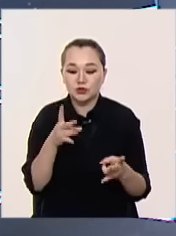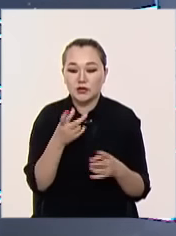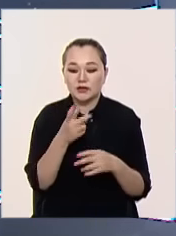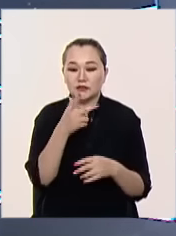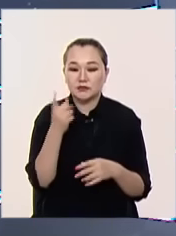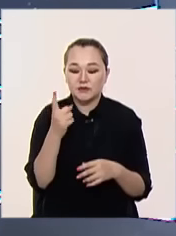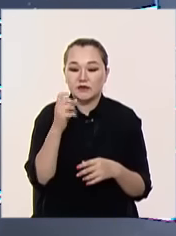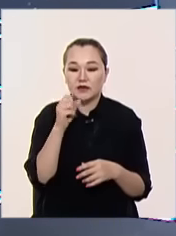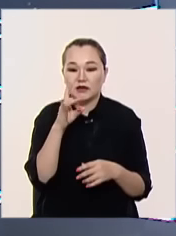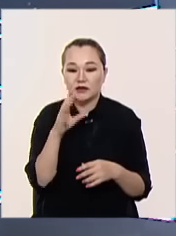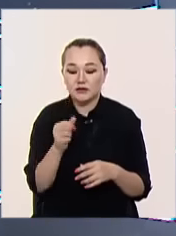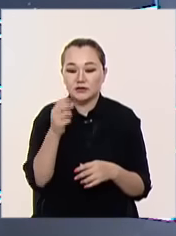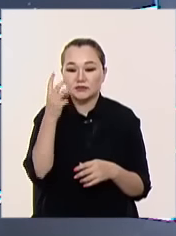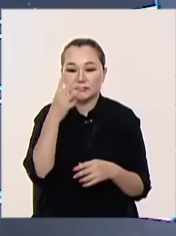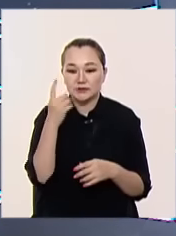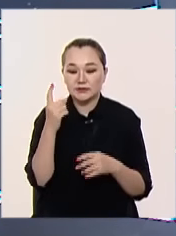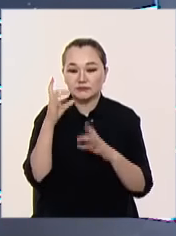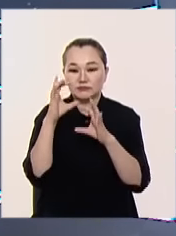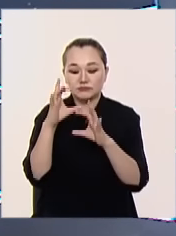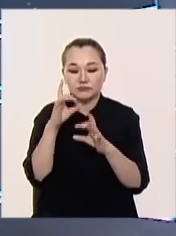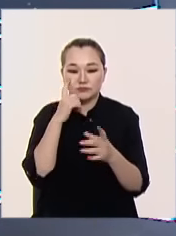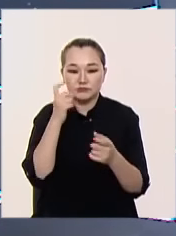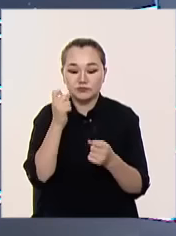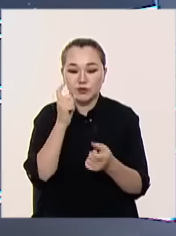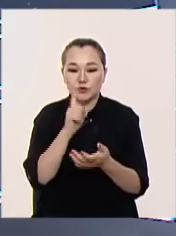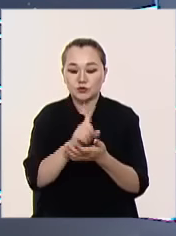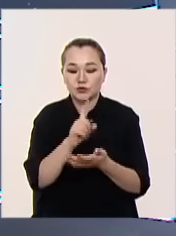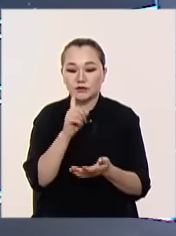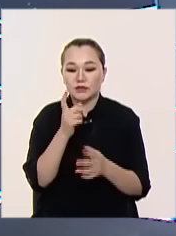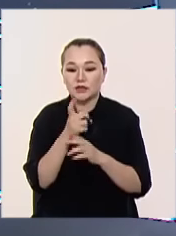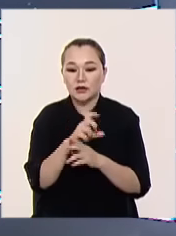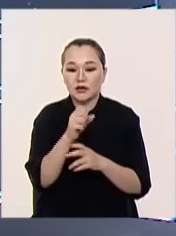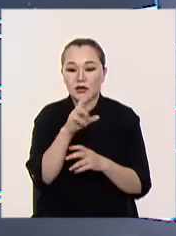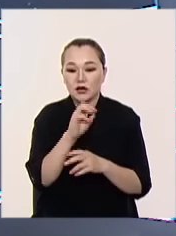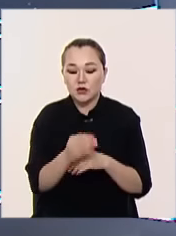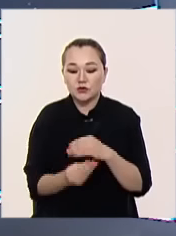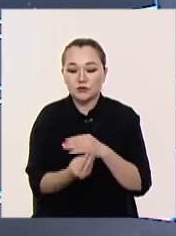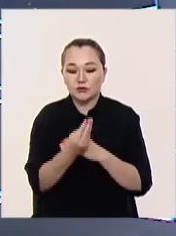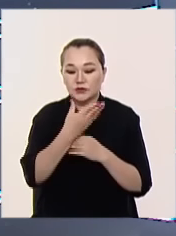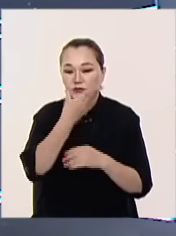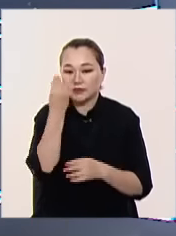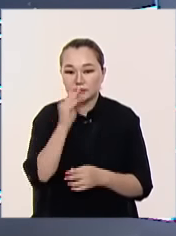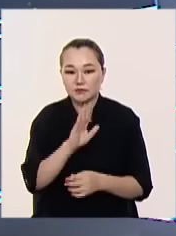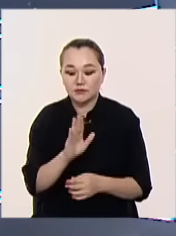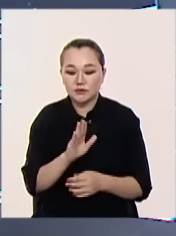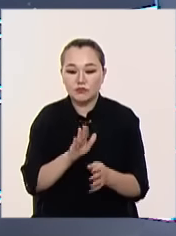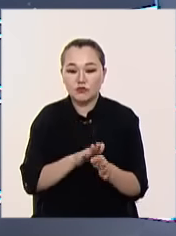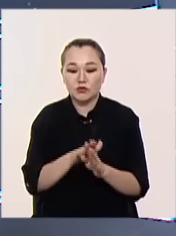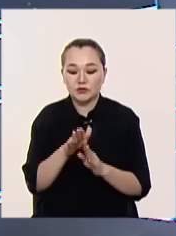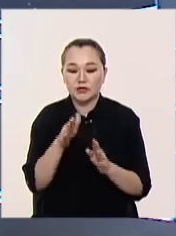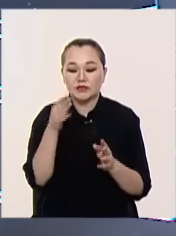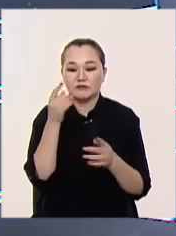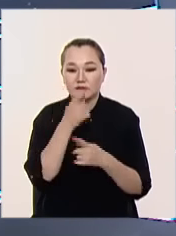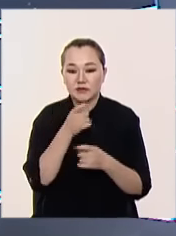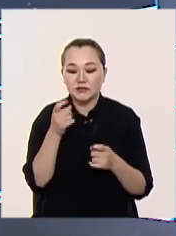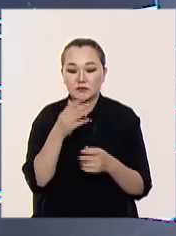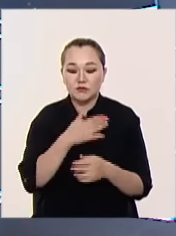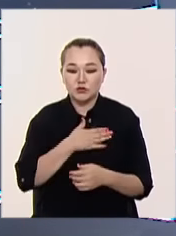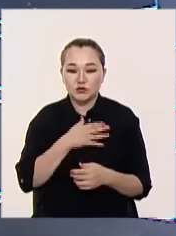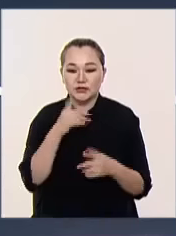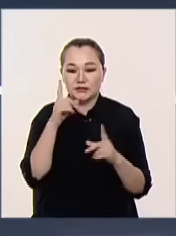31-ші арнаның логотипі анық көрінуі шарт. Және 31-ші арна аккаунтын белгілеуді ұмытып кетпеңіз. Толық ақпарат біздің Инстаграм